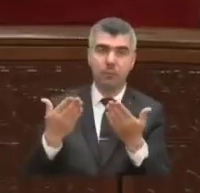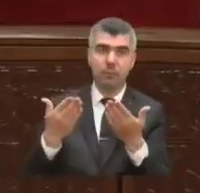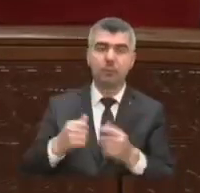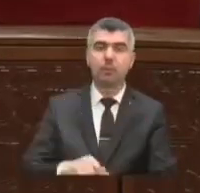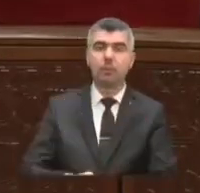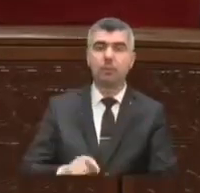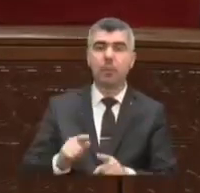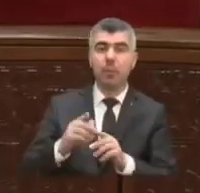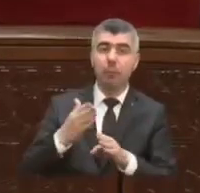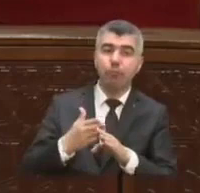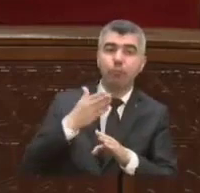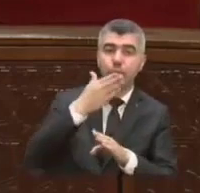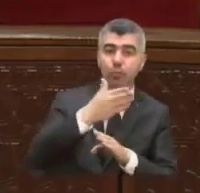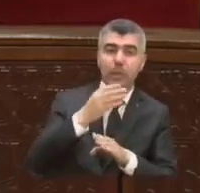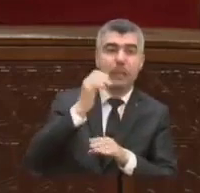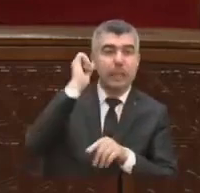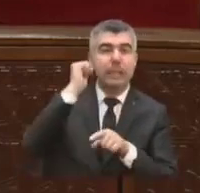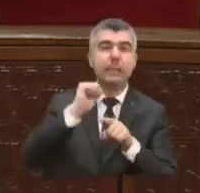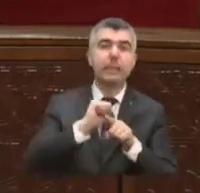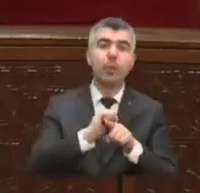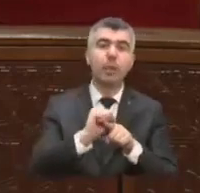نديرو تكوين مستمر،